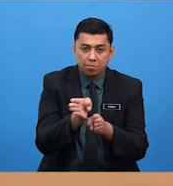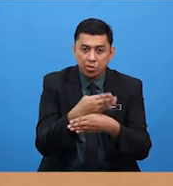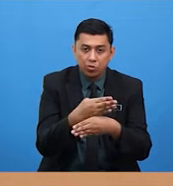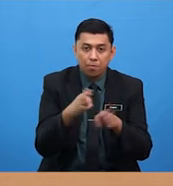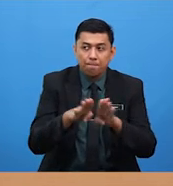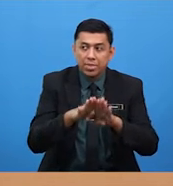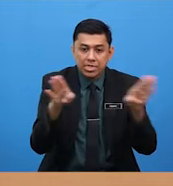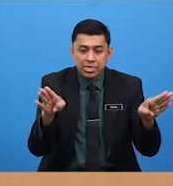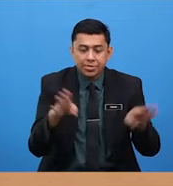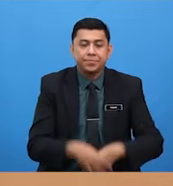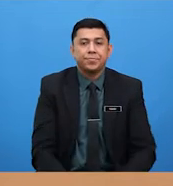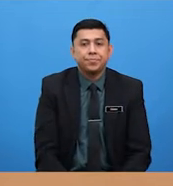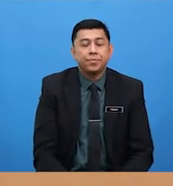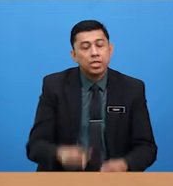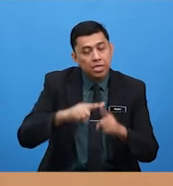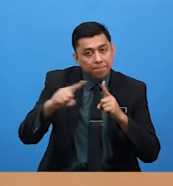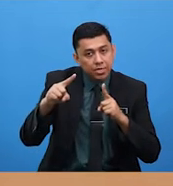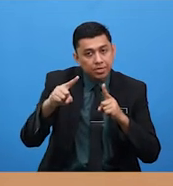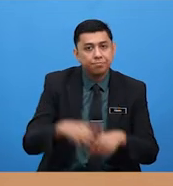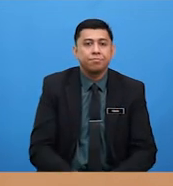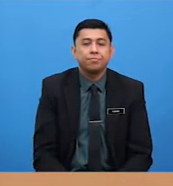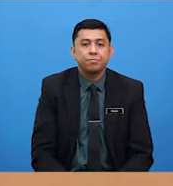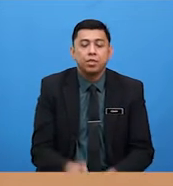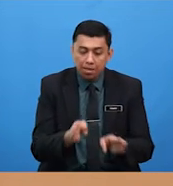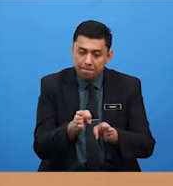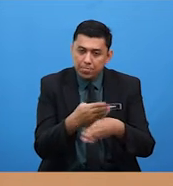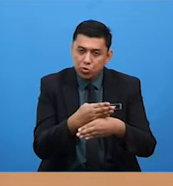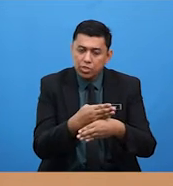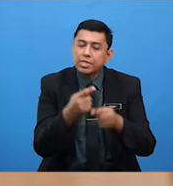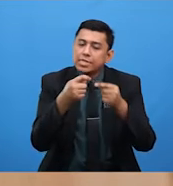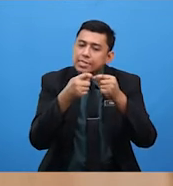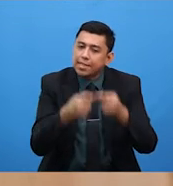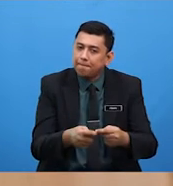berbeza, tetapi bentuknya tetap.